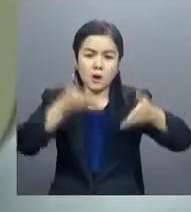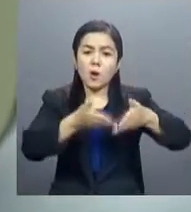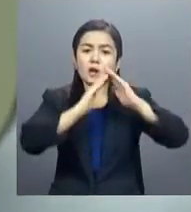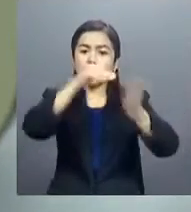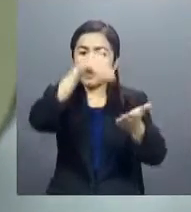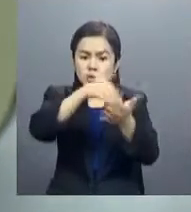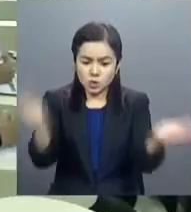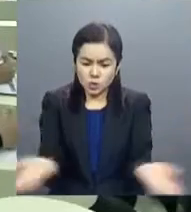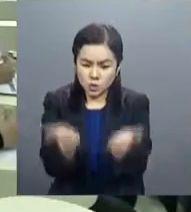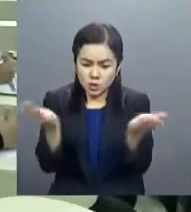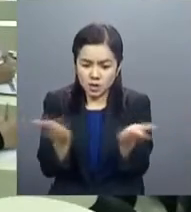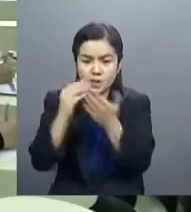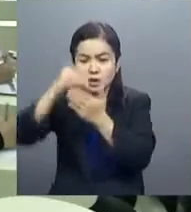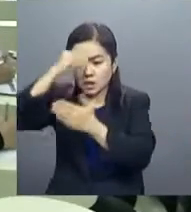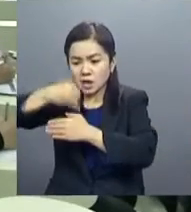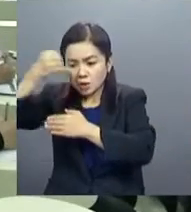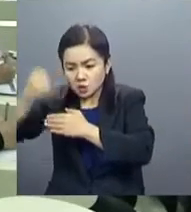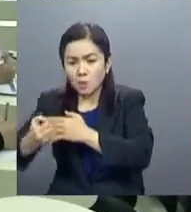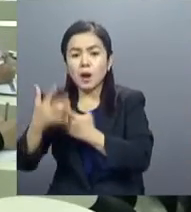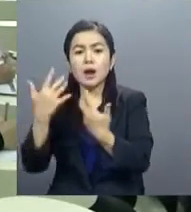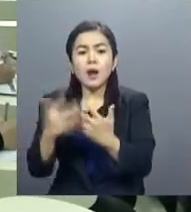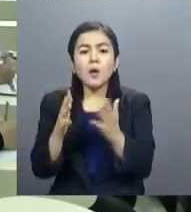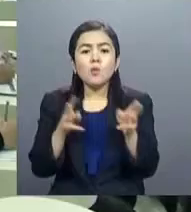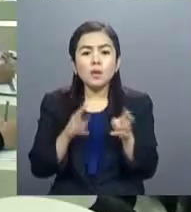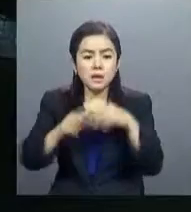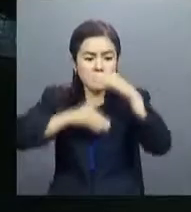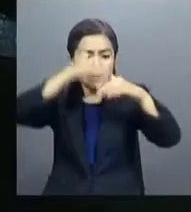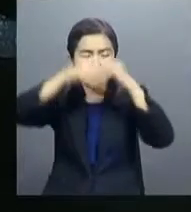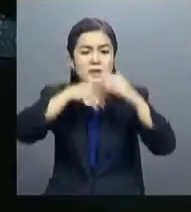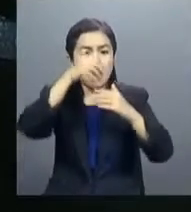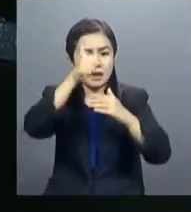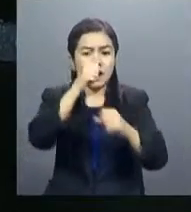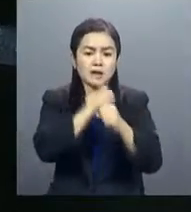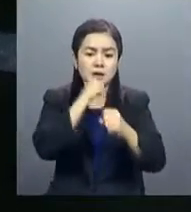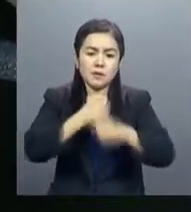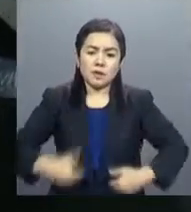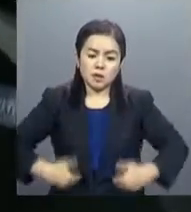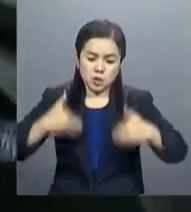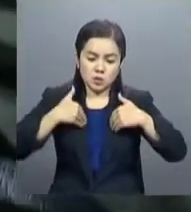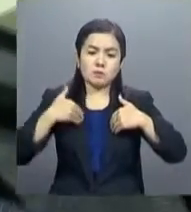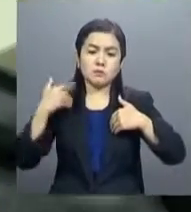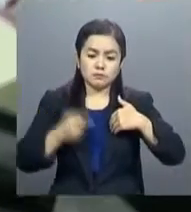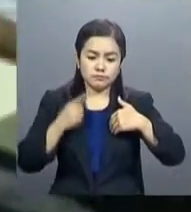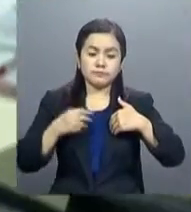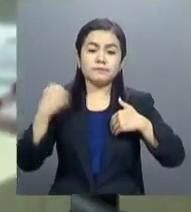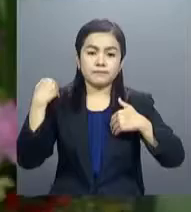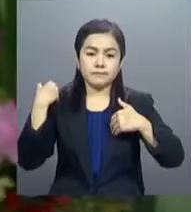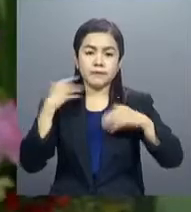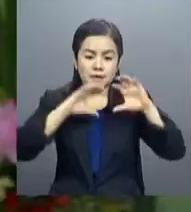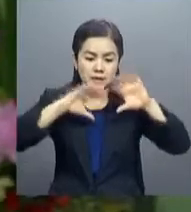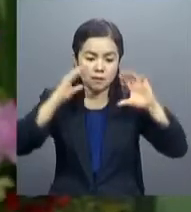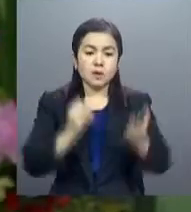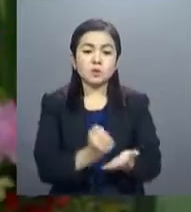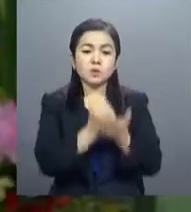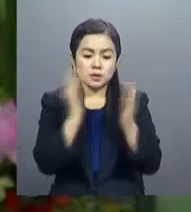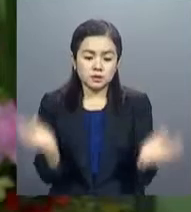ส่งเสริมให้กับผู้ที่สำเร็จการศึกษาให้สามารถก้าวไปทำธุรกิจได้ในชีวิตจริง ถ้าในกลุ่มภ